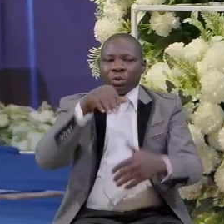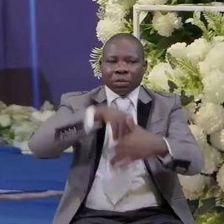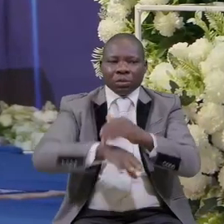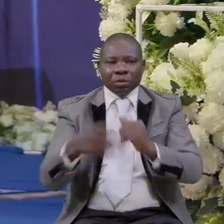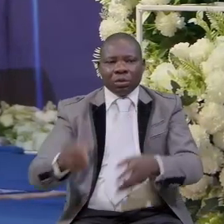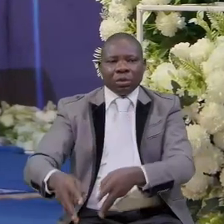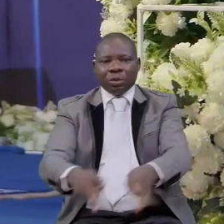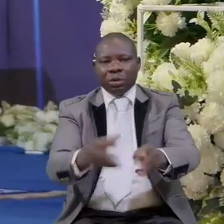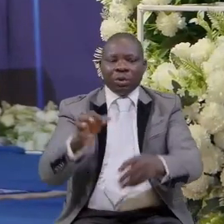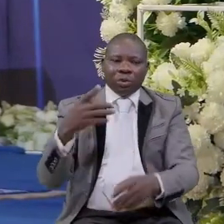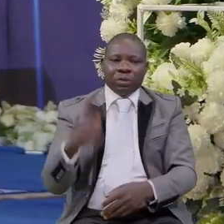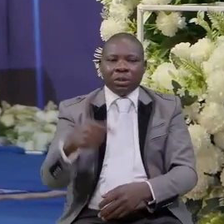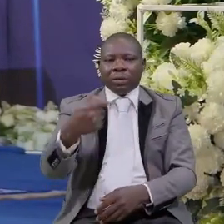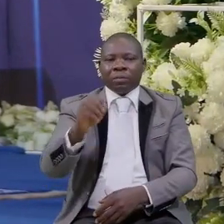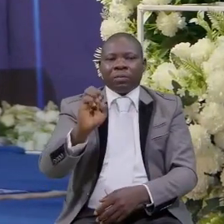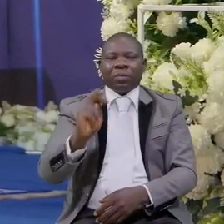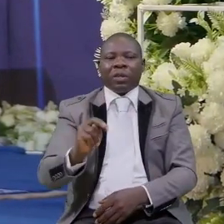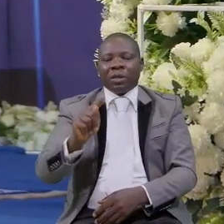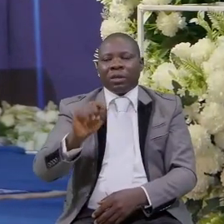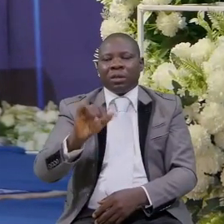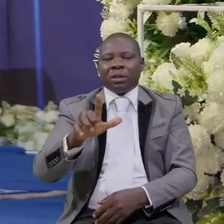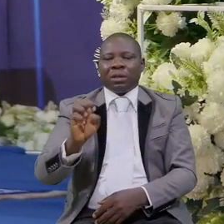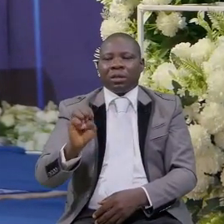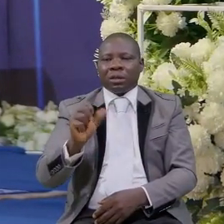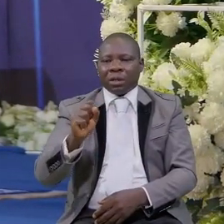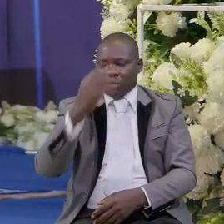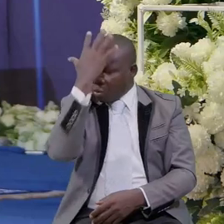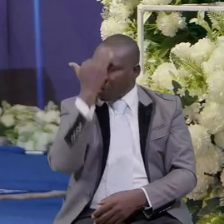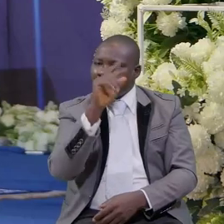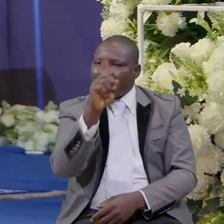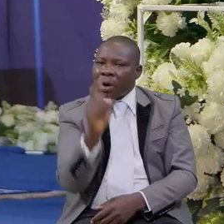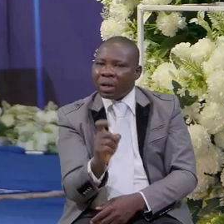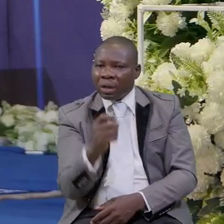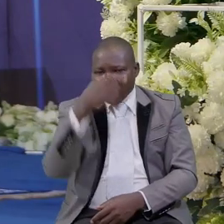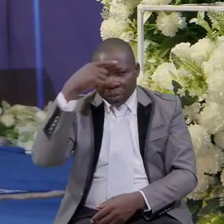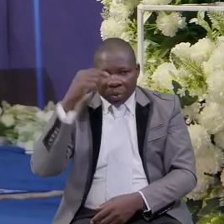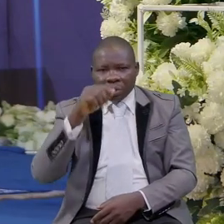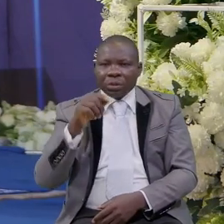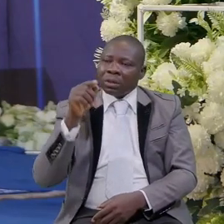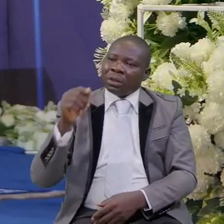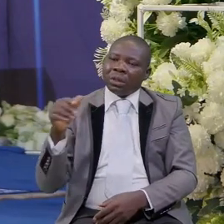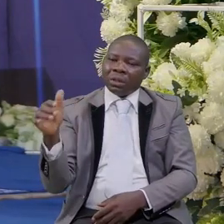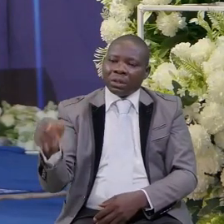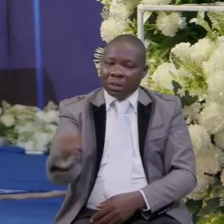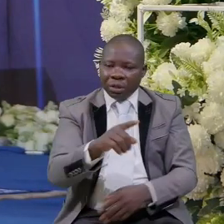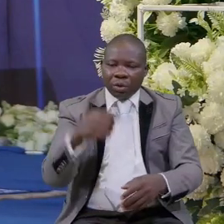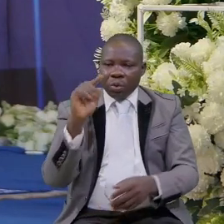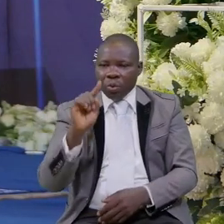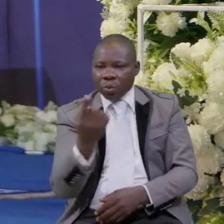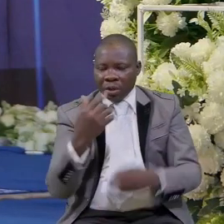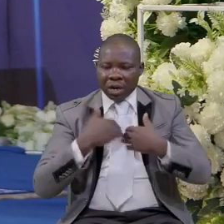pas vers les païens et n'entrez pas. Pourquoi? Parce qu'il n'avait que l'onction